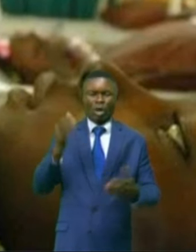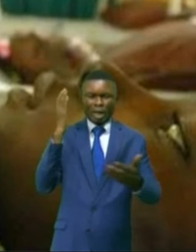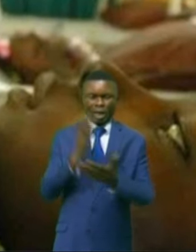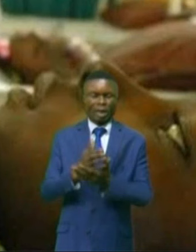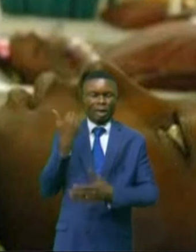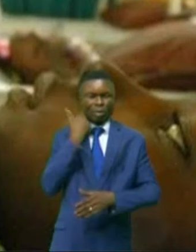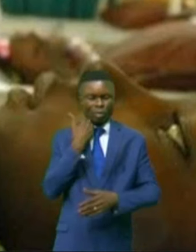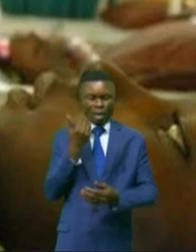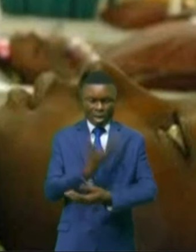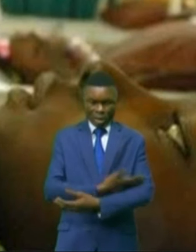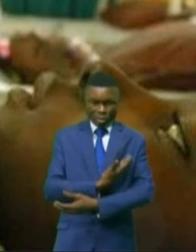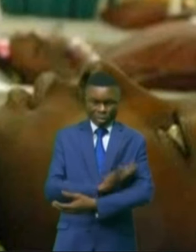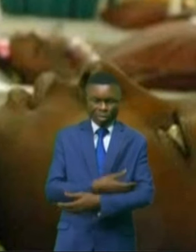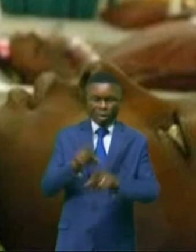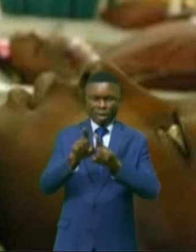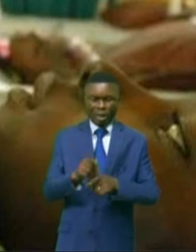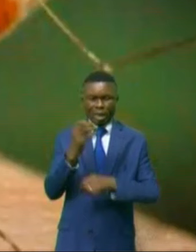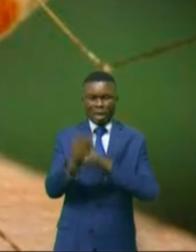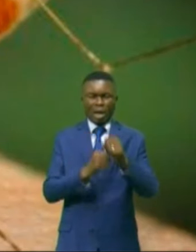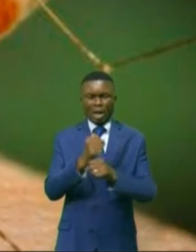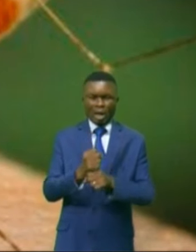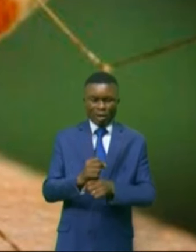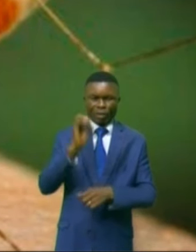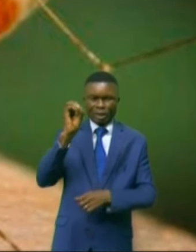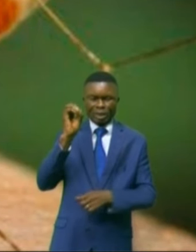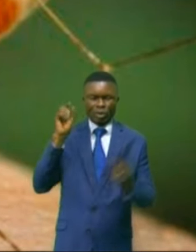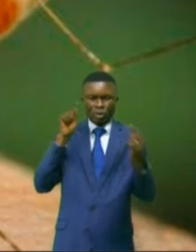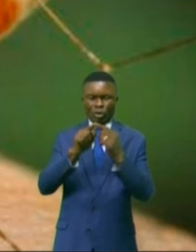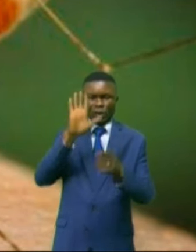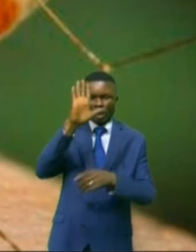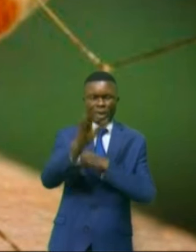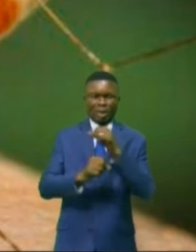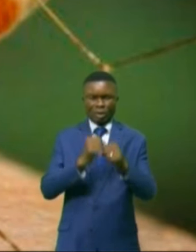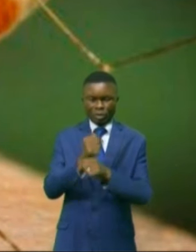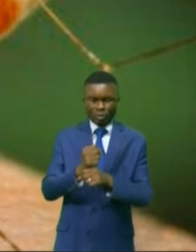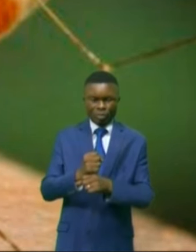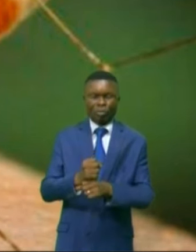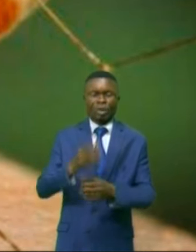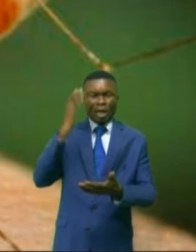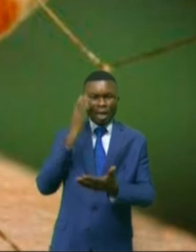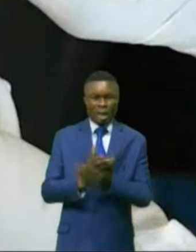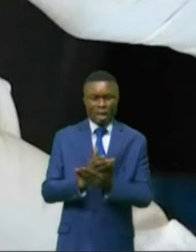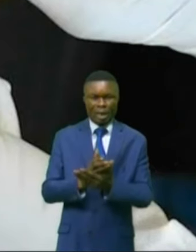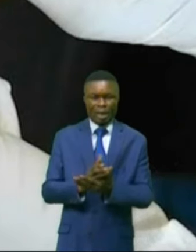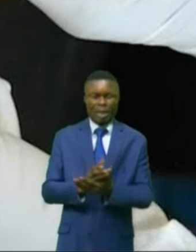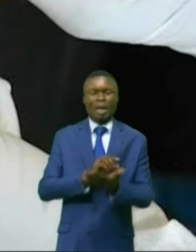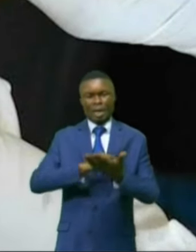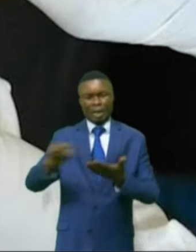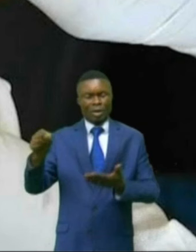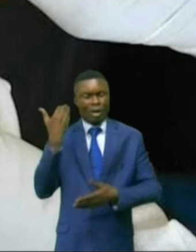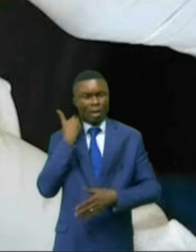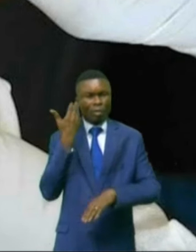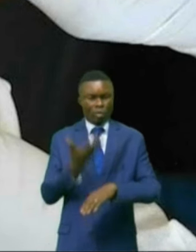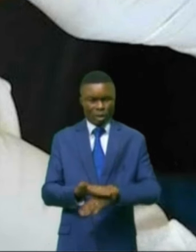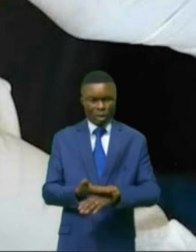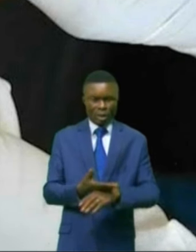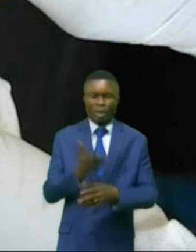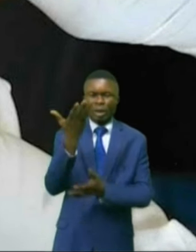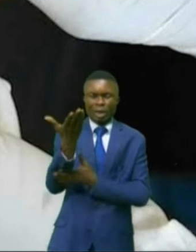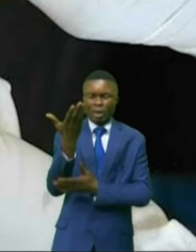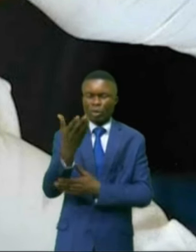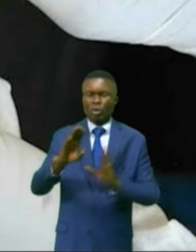les nourrissons et les enfants de moins de 5 ans. L'atteinte de 0 cas de paludisme en RDC constitue une